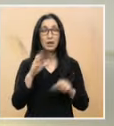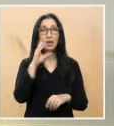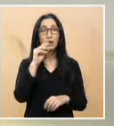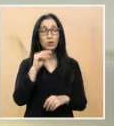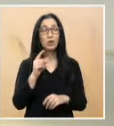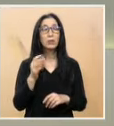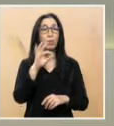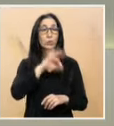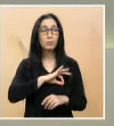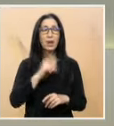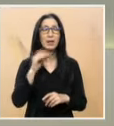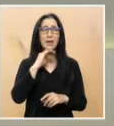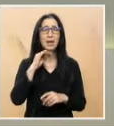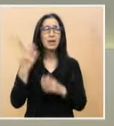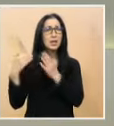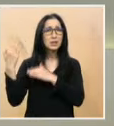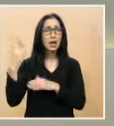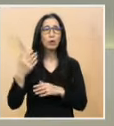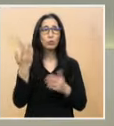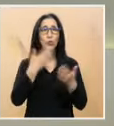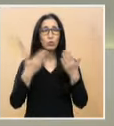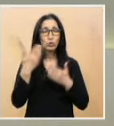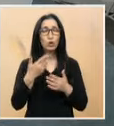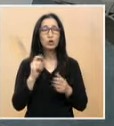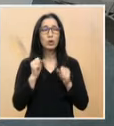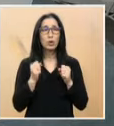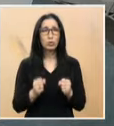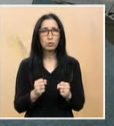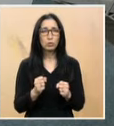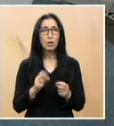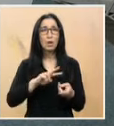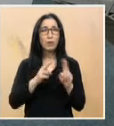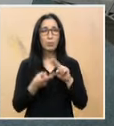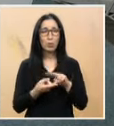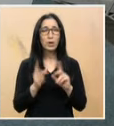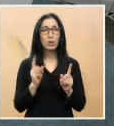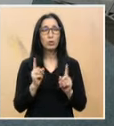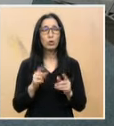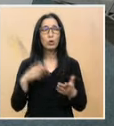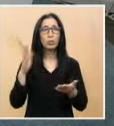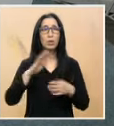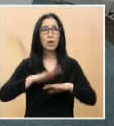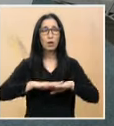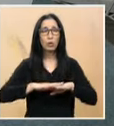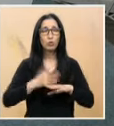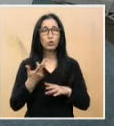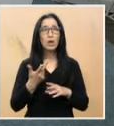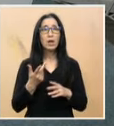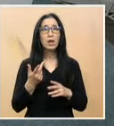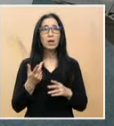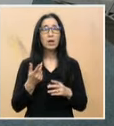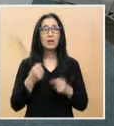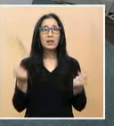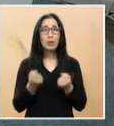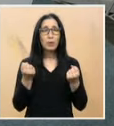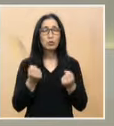гимназия. Кажете ни, успя ли най-старото техническо училище в Русе да устои на промените, които наложи динамичното развитие